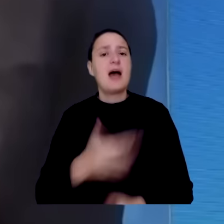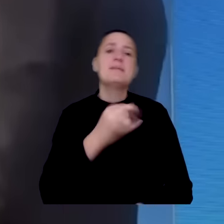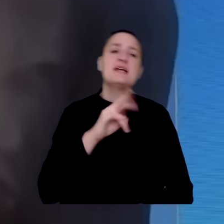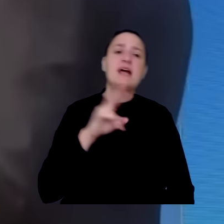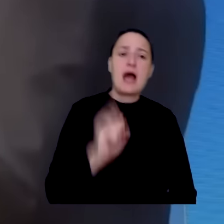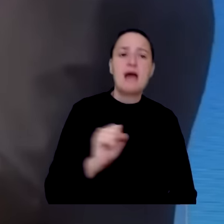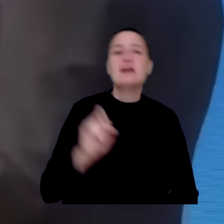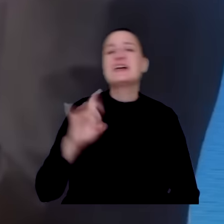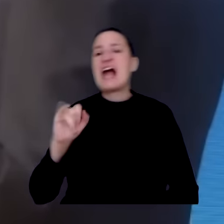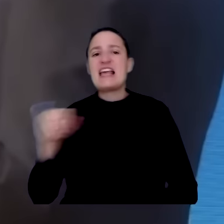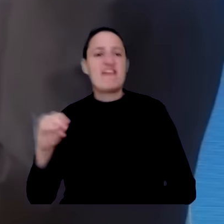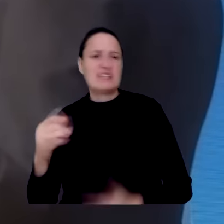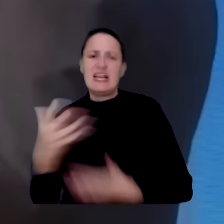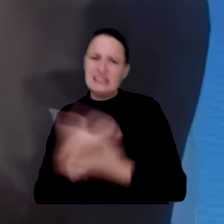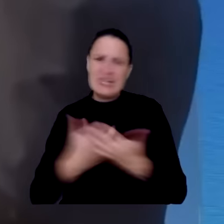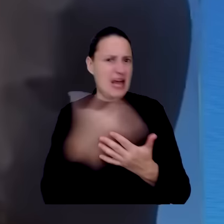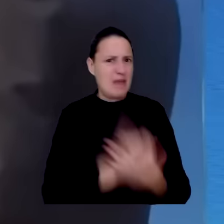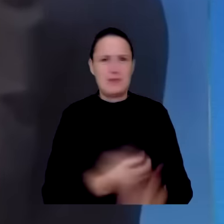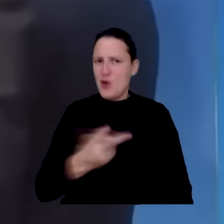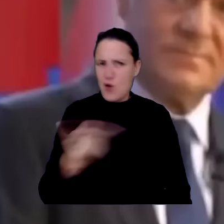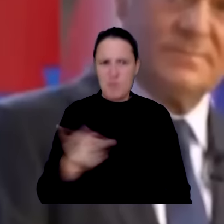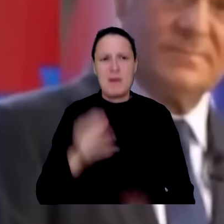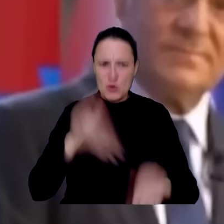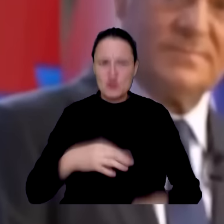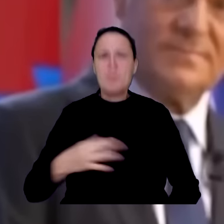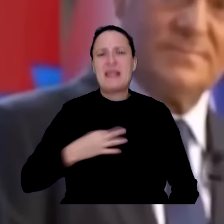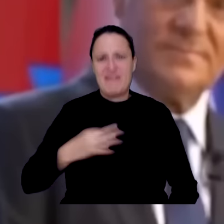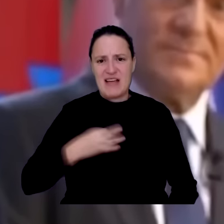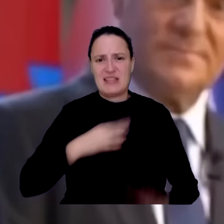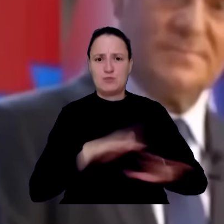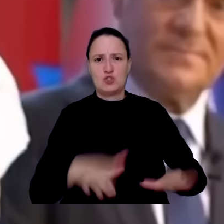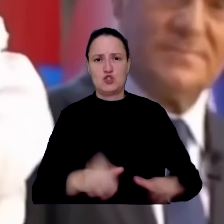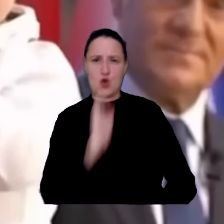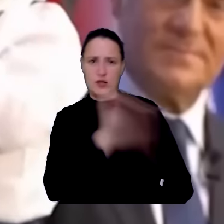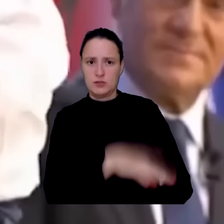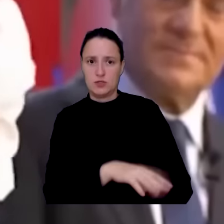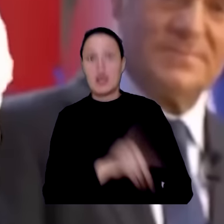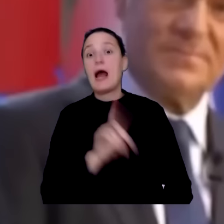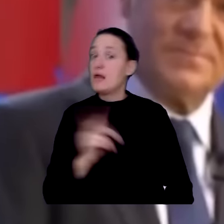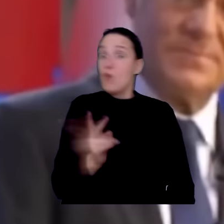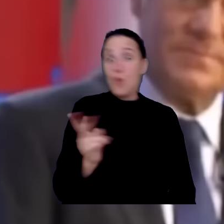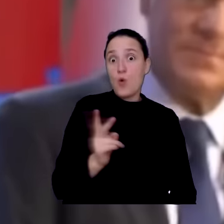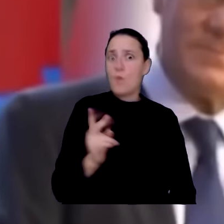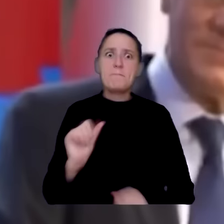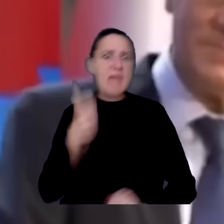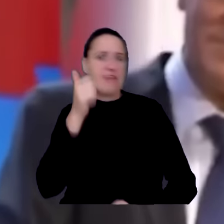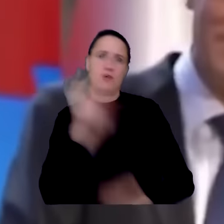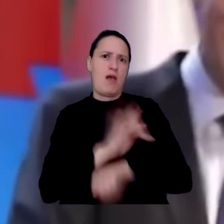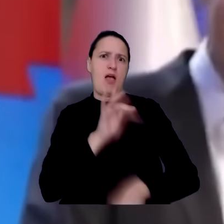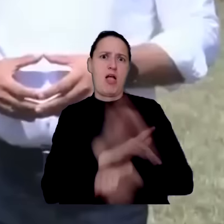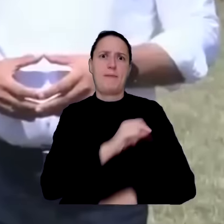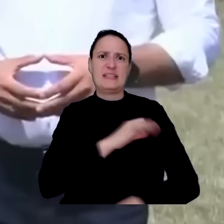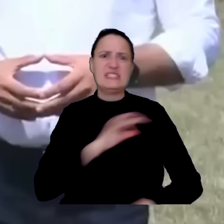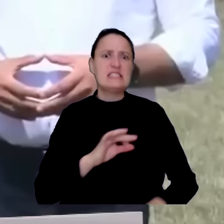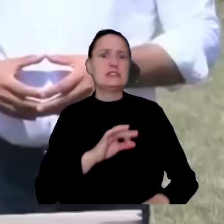zarabiają tyle, że stać ich byłoby na prywatne przedszkole dla dzieci. Ale to Myrcha i Gajewska byli pierwsi w atakowaniu PiS, mówiąc o dojeniu